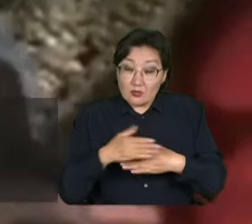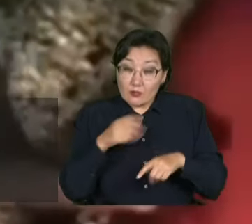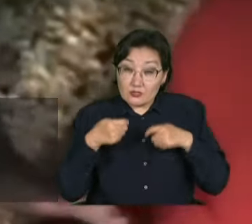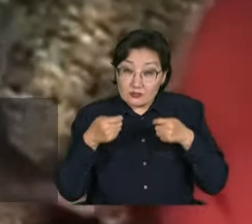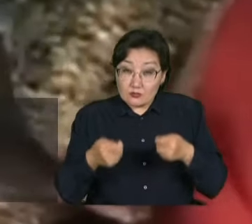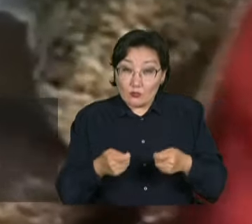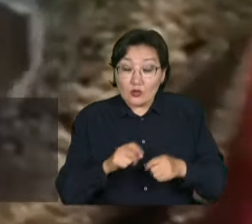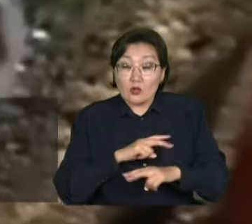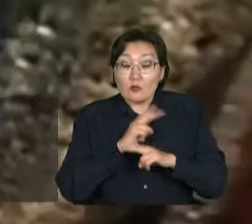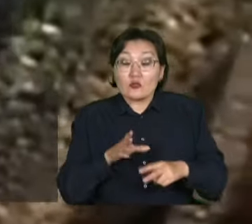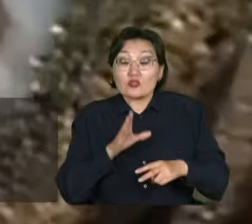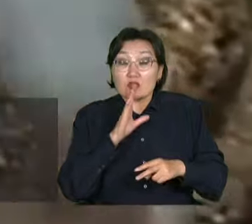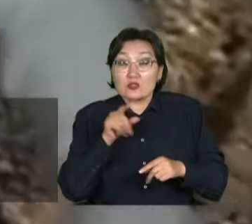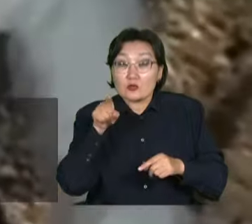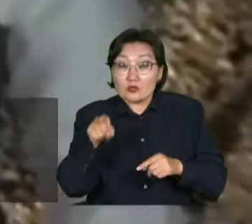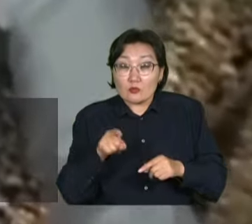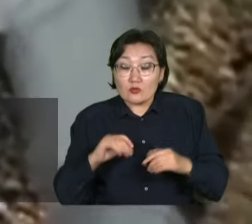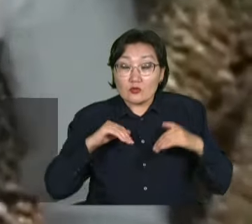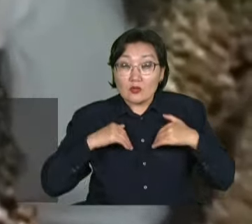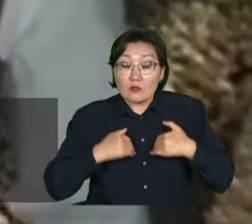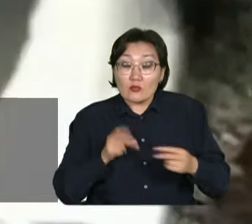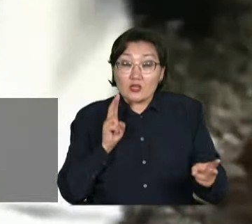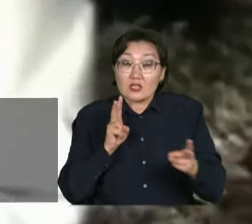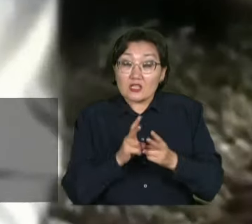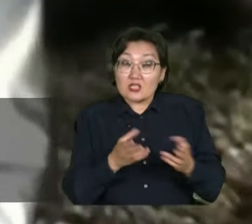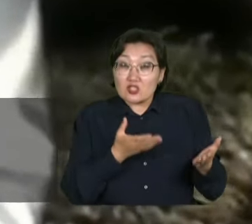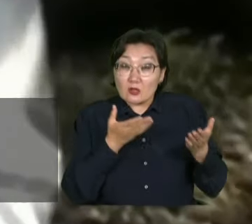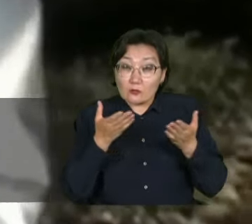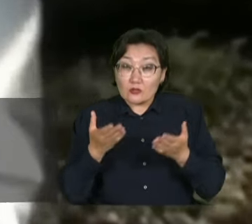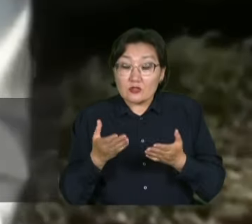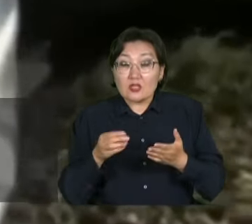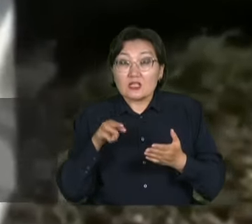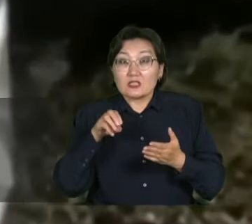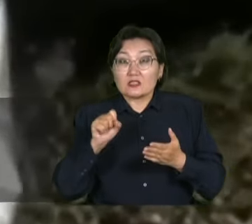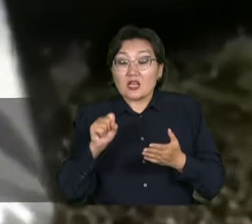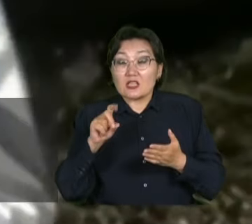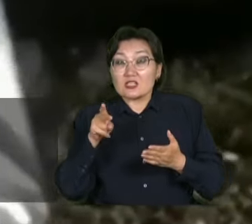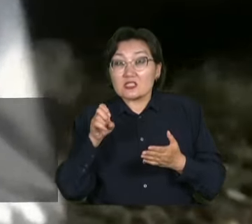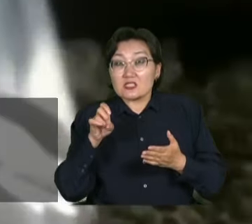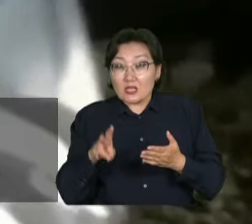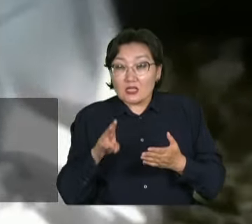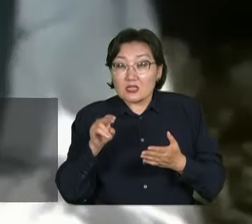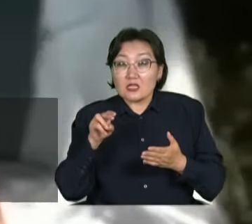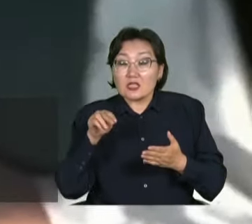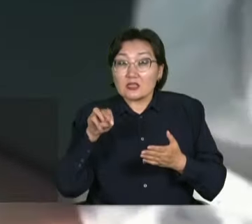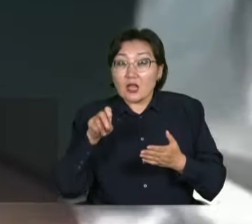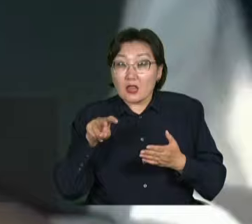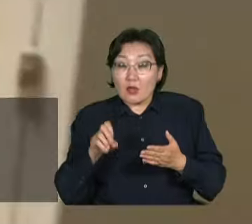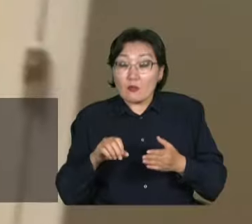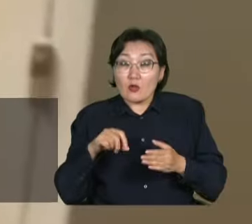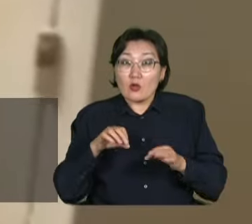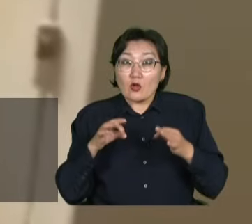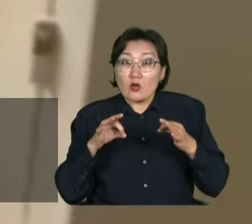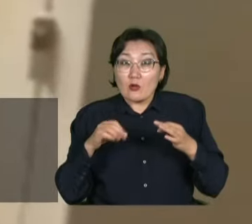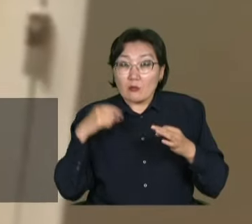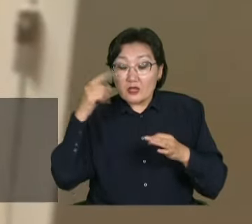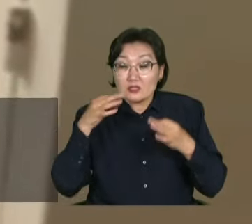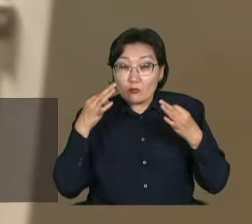Ал марқұмды сол қаралы кездесуге шақырған Тасқын Төлеп бас бостандығынан шектеу жазасымен құтылып